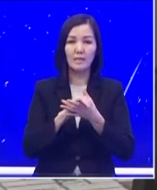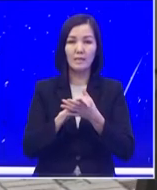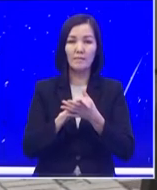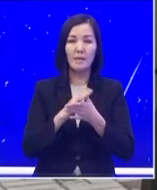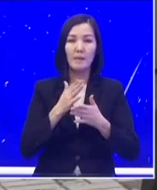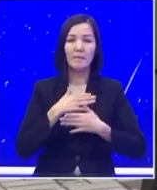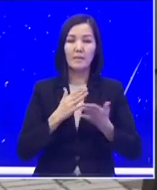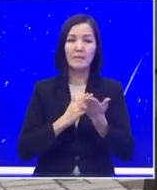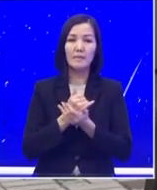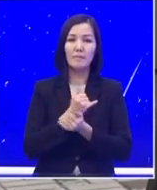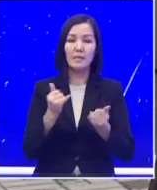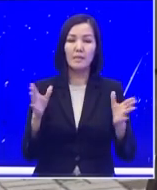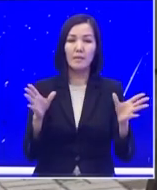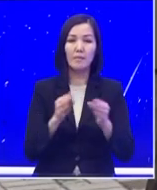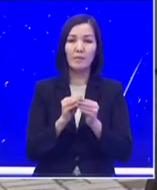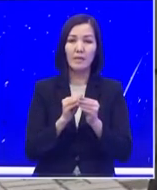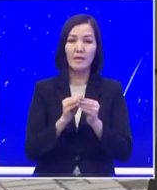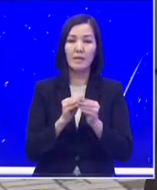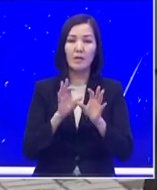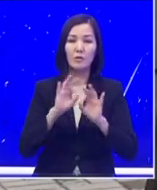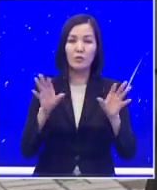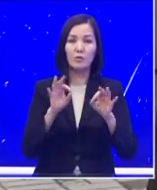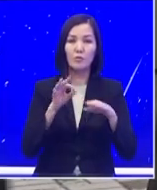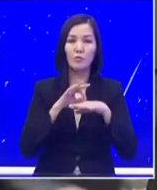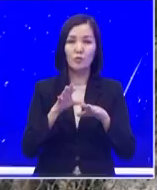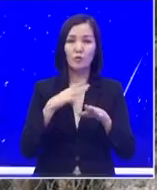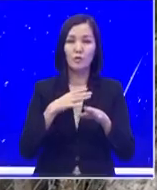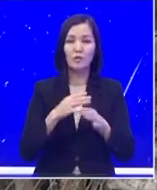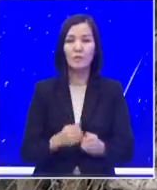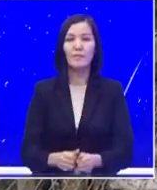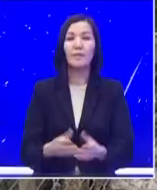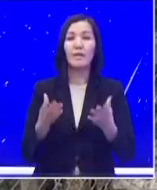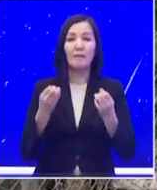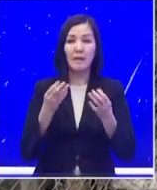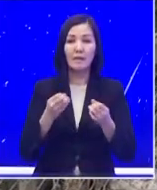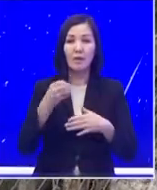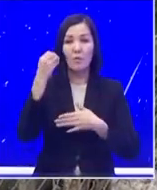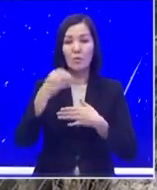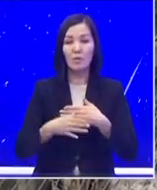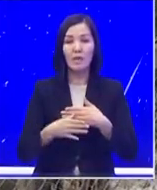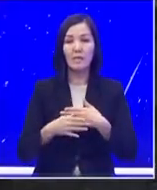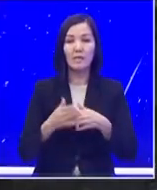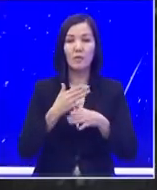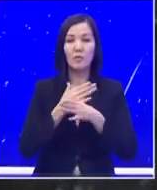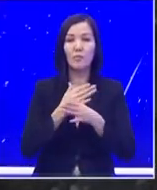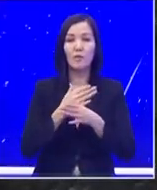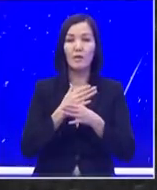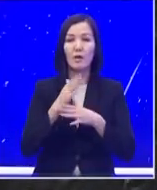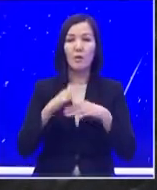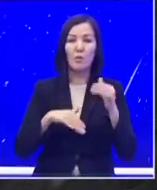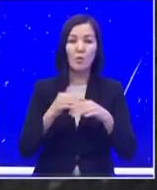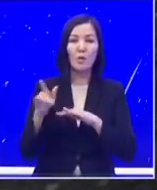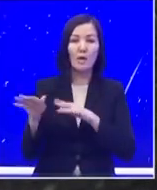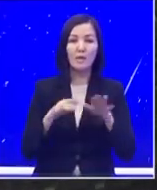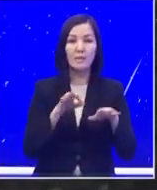біздің қызметкерлермен оларға кеңінен түсіндірме жұмыстары жүргізіліп жатыр. Сондай-ақ аудан орталығында көмек қолы акциясы да өтті.